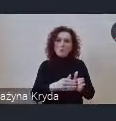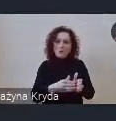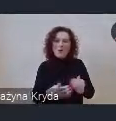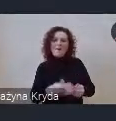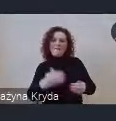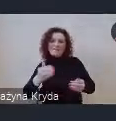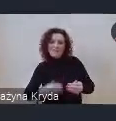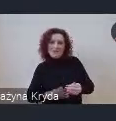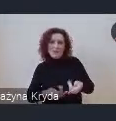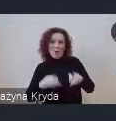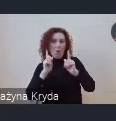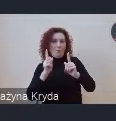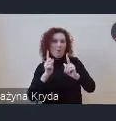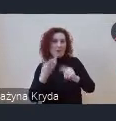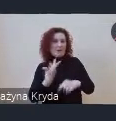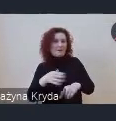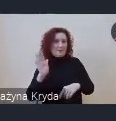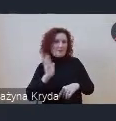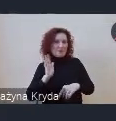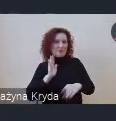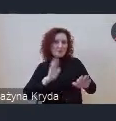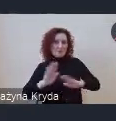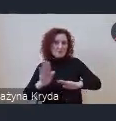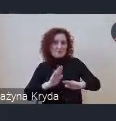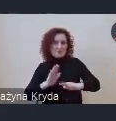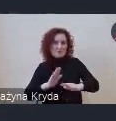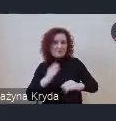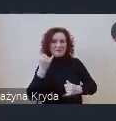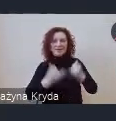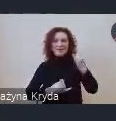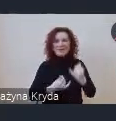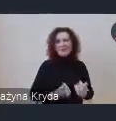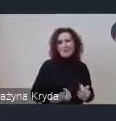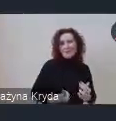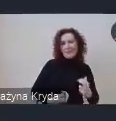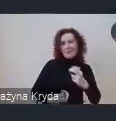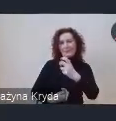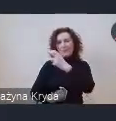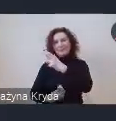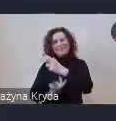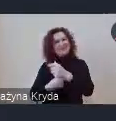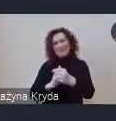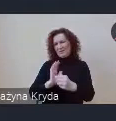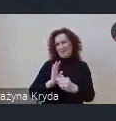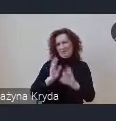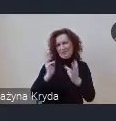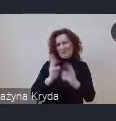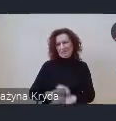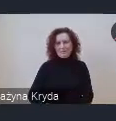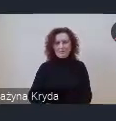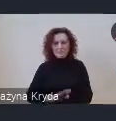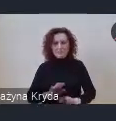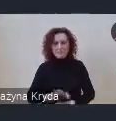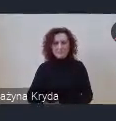do miejsca niebezpiecznego kiedy to jest osoba wchodzi schodami do góry no to wtedy to ostrzeżenie już nie ma takiego wielkiego znaczenia